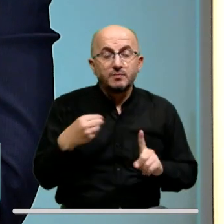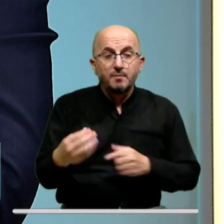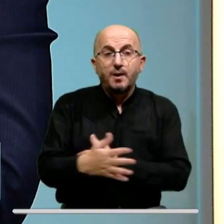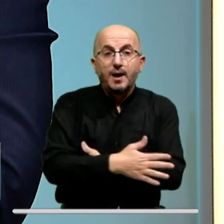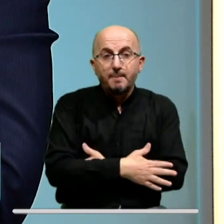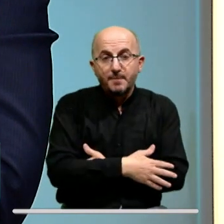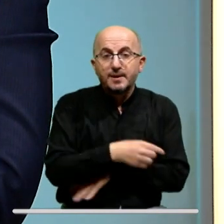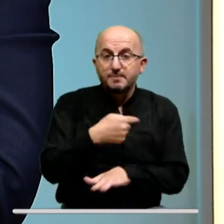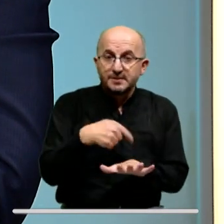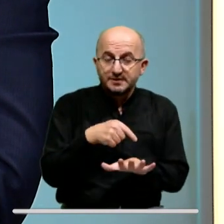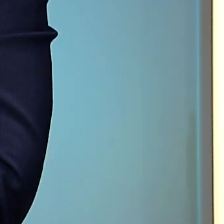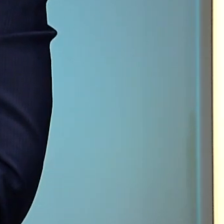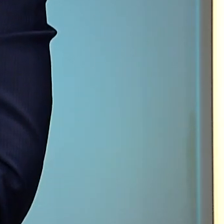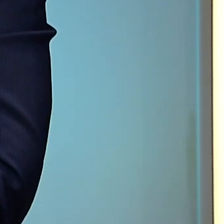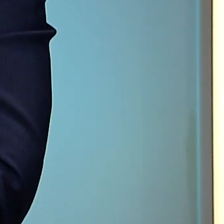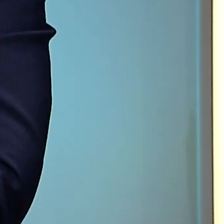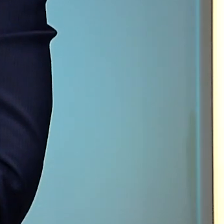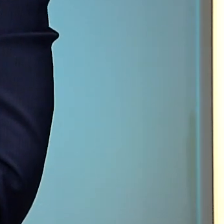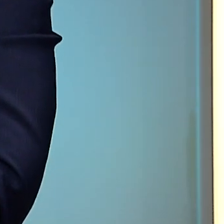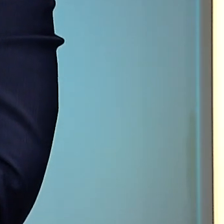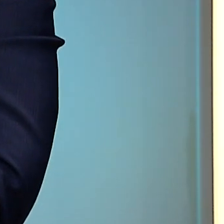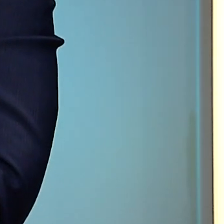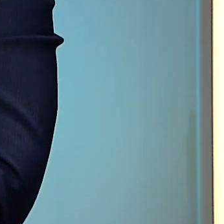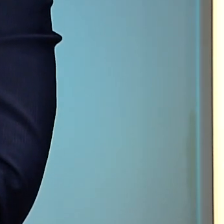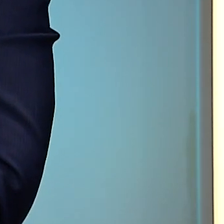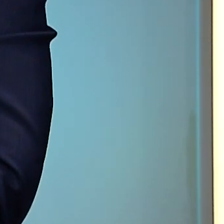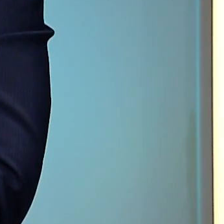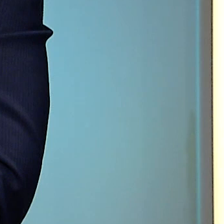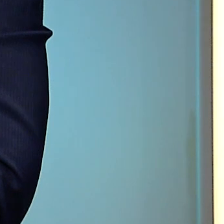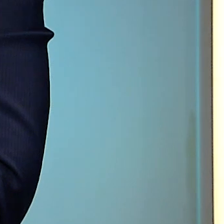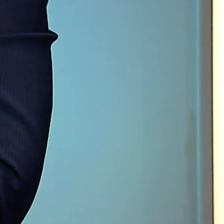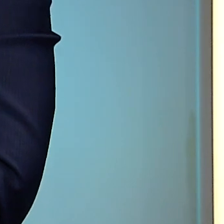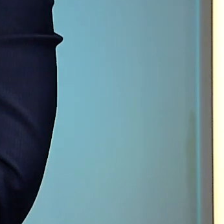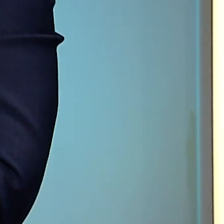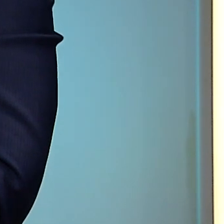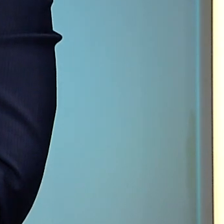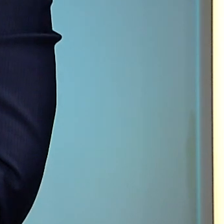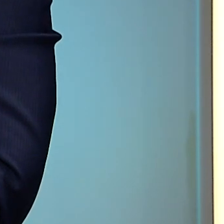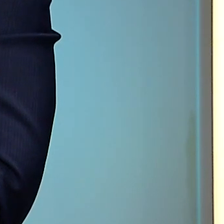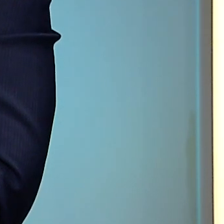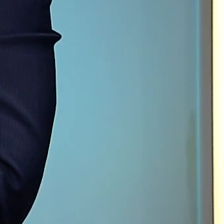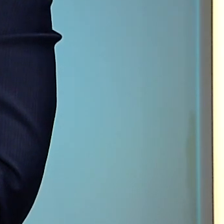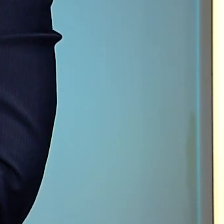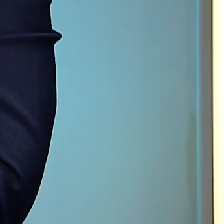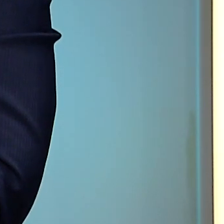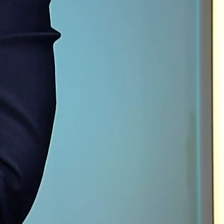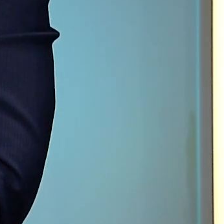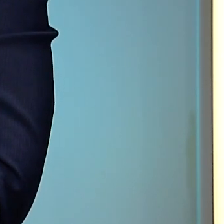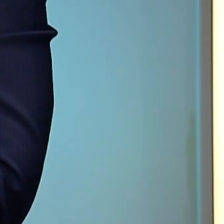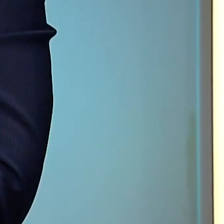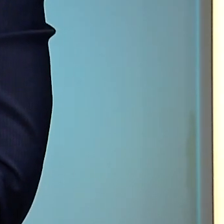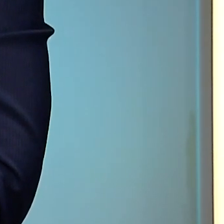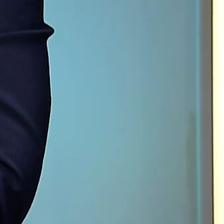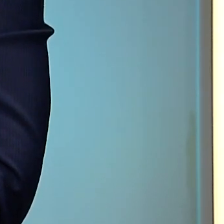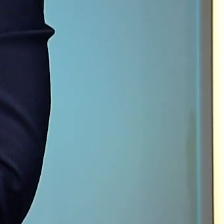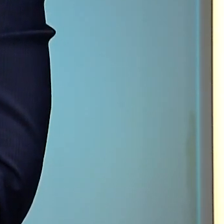diye, ey benim güzel vatandaşlarım duyun bakın. Kabe'nin imamı Hanbelidir